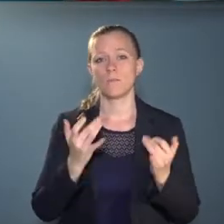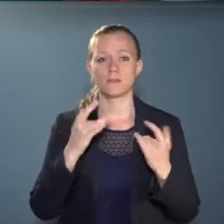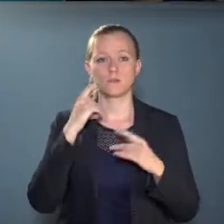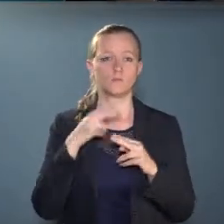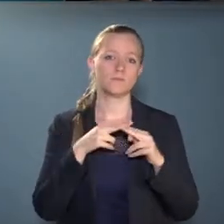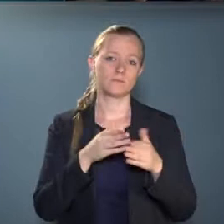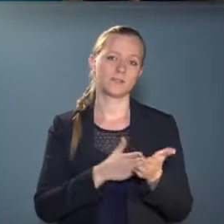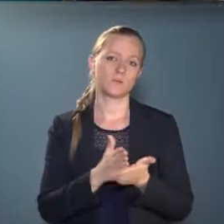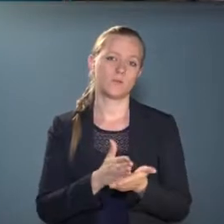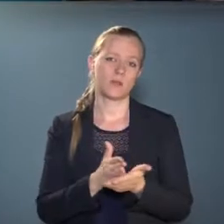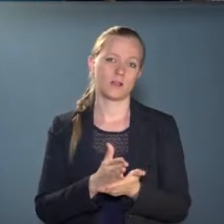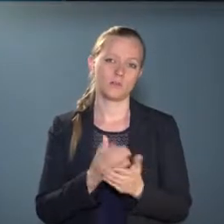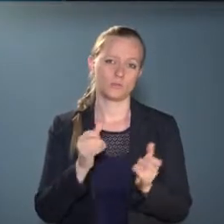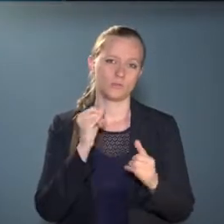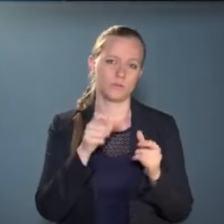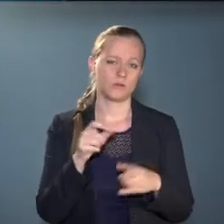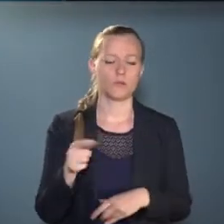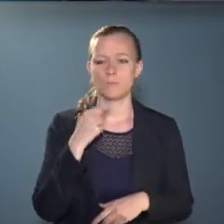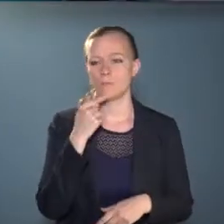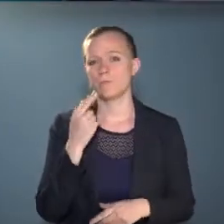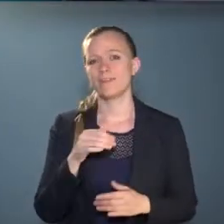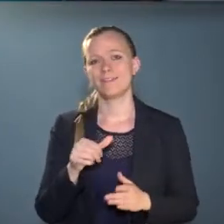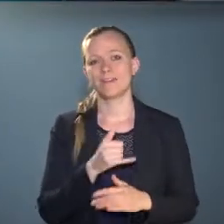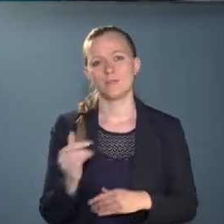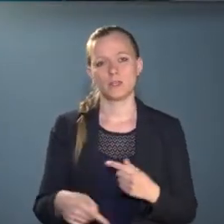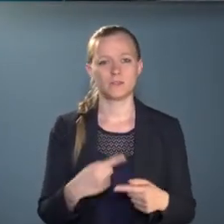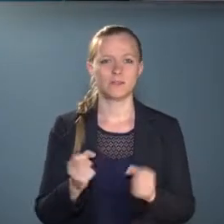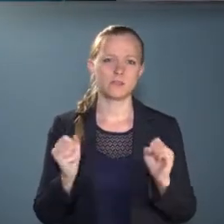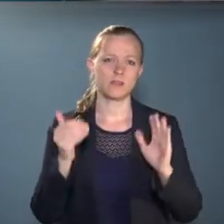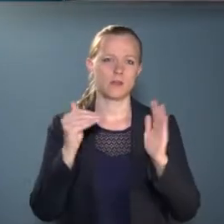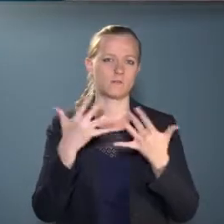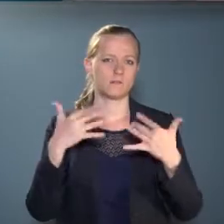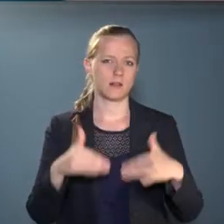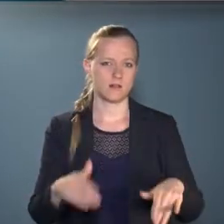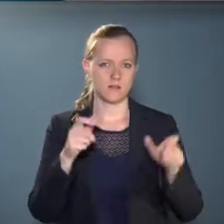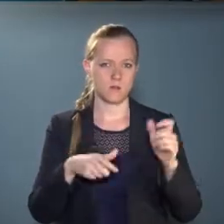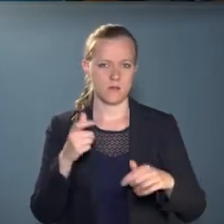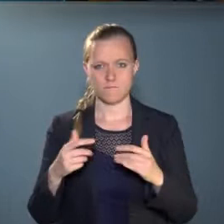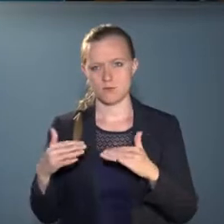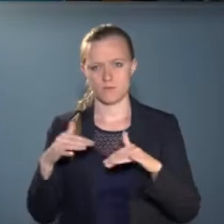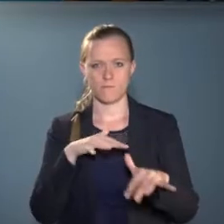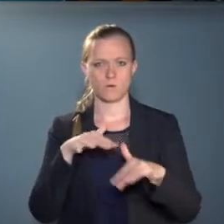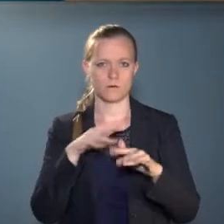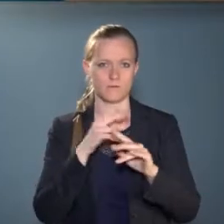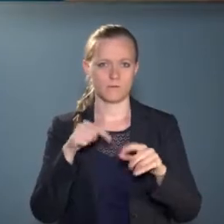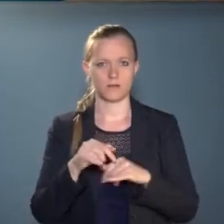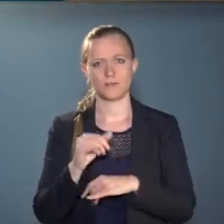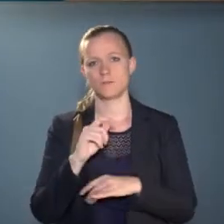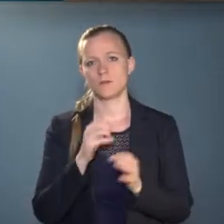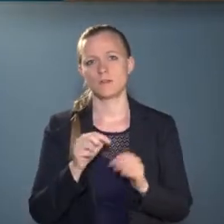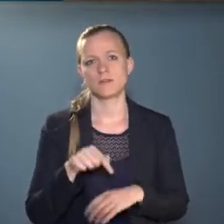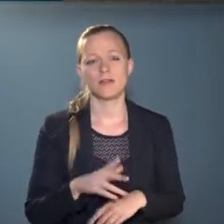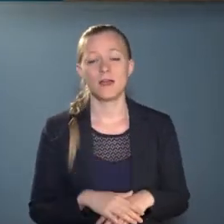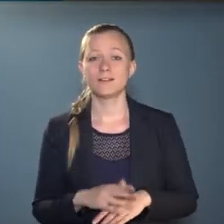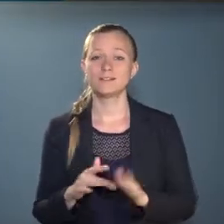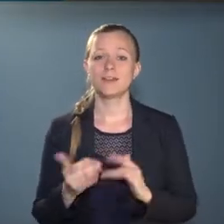kiszolgálni. Ahogy említette, évi 16 milliós nagyságrendi utasforgalom várható idén. Néhány évvel ezelőtt már az